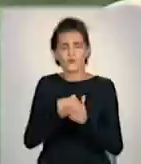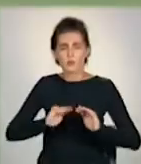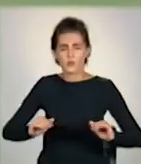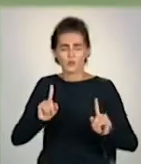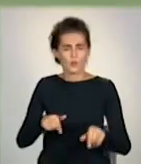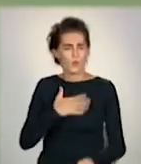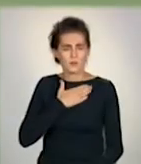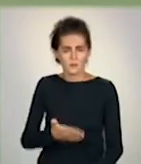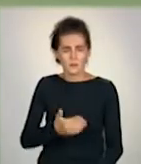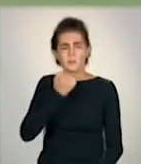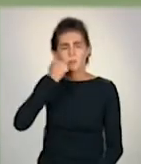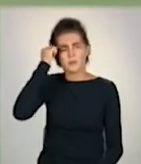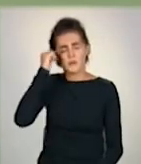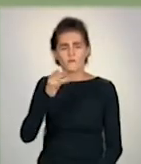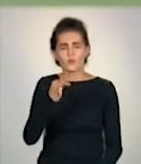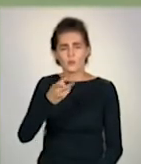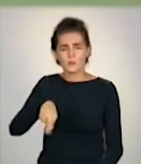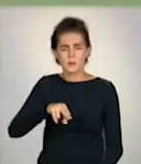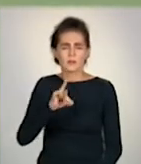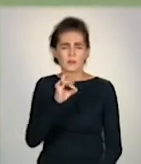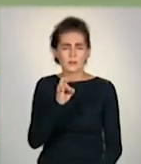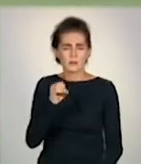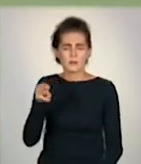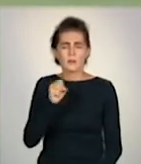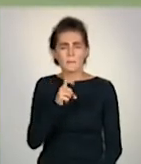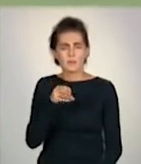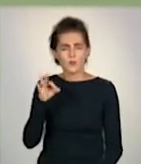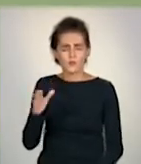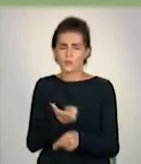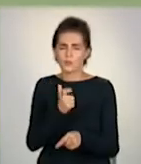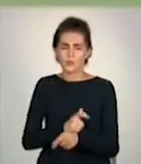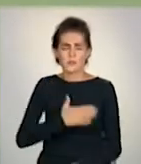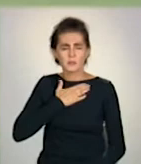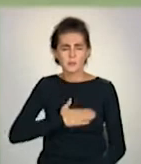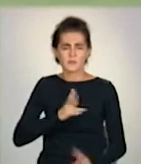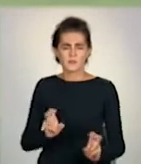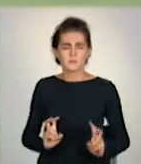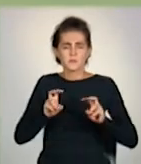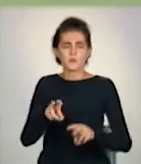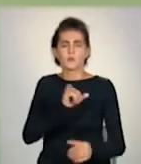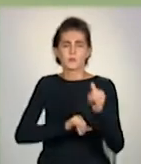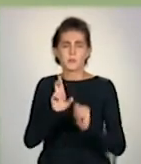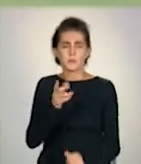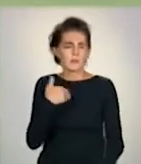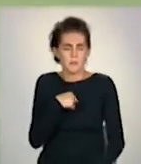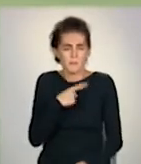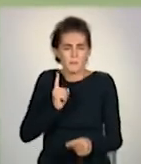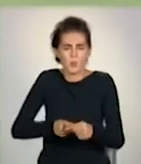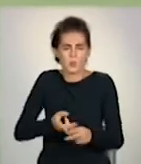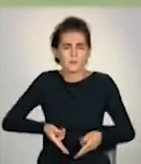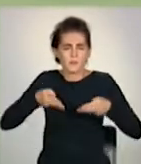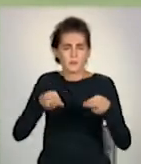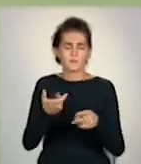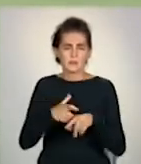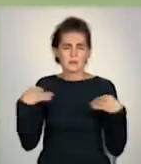активні. Спасибо фонду Рината Ахметова. Правда, дуже приємно було так вийти. Ну, коли ми ще сюди приїдемо?